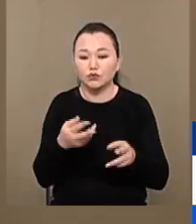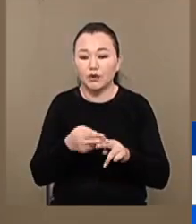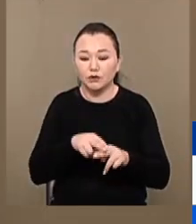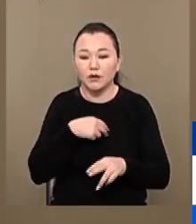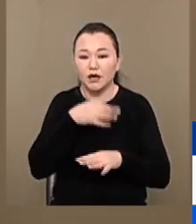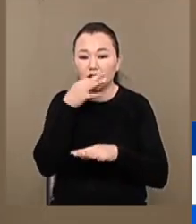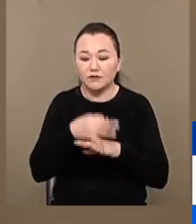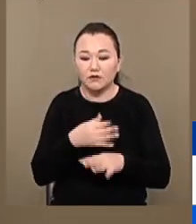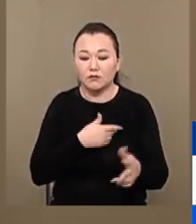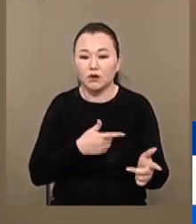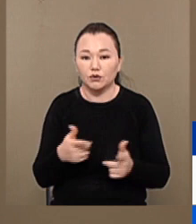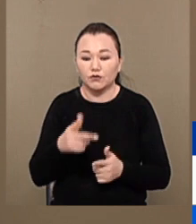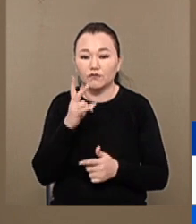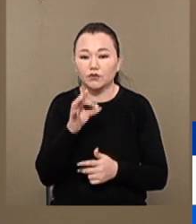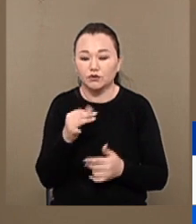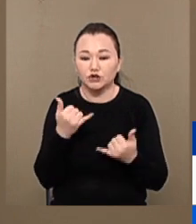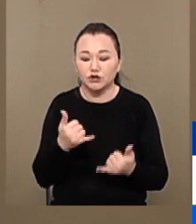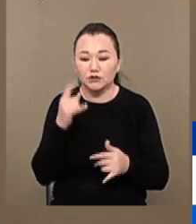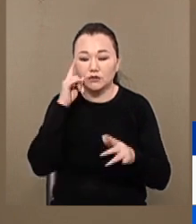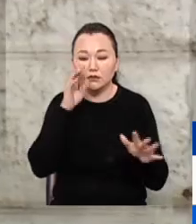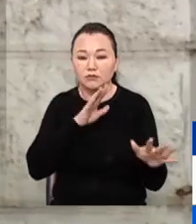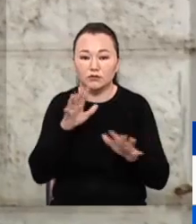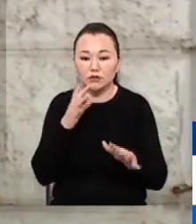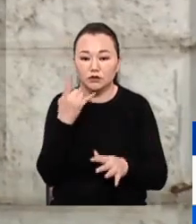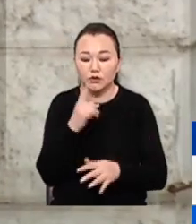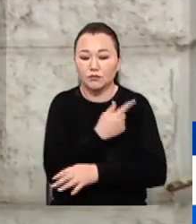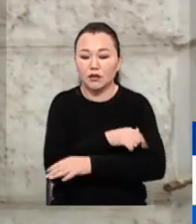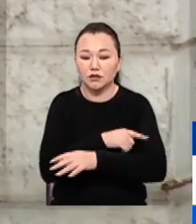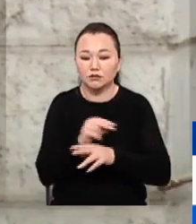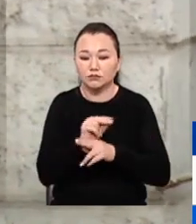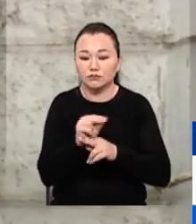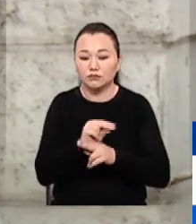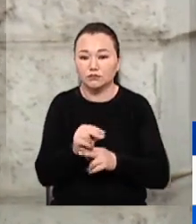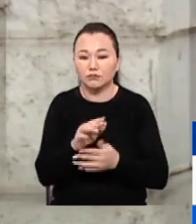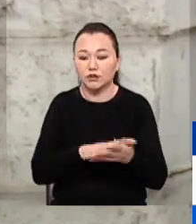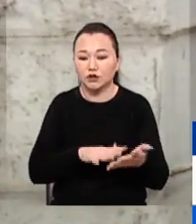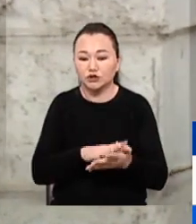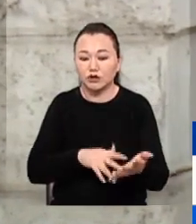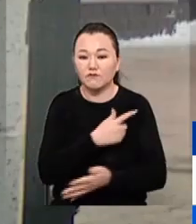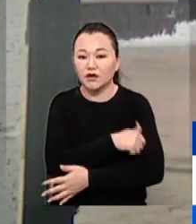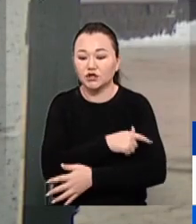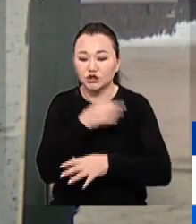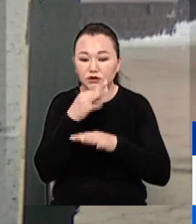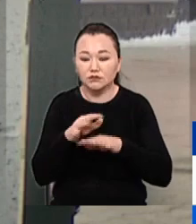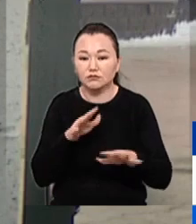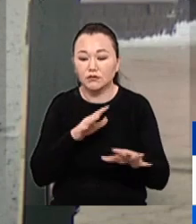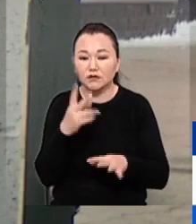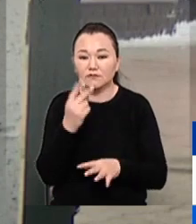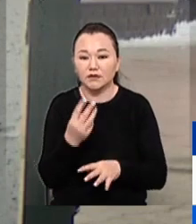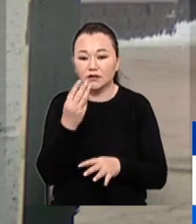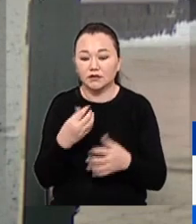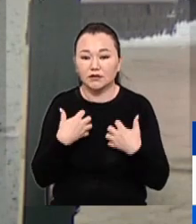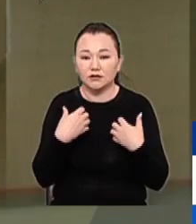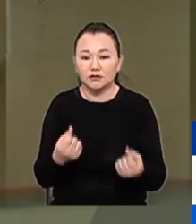жауап беруге әзірміз дейді. Ал қазір миы шайқалған оқушы ауруханада ем қабылдап жатыр. Дәрігерлердің айтуынша науқас 2-3 күн ішінде